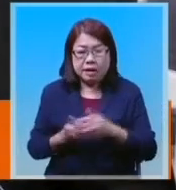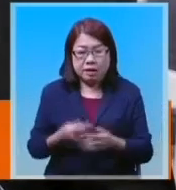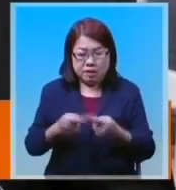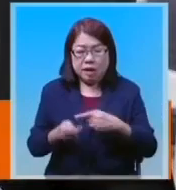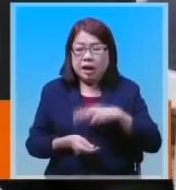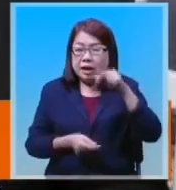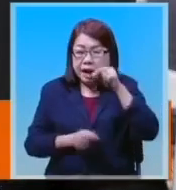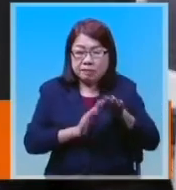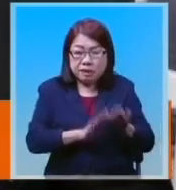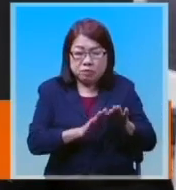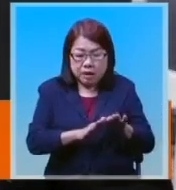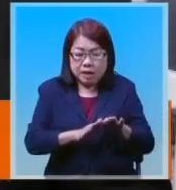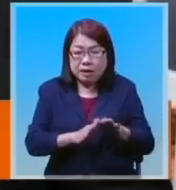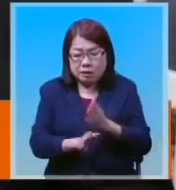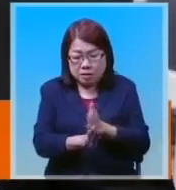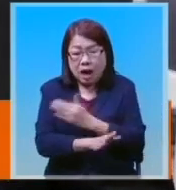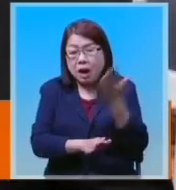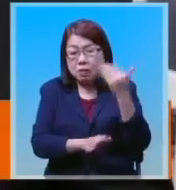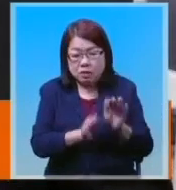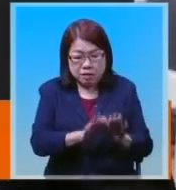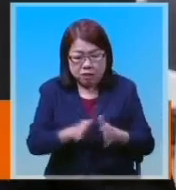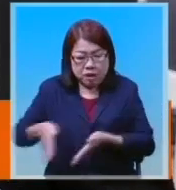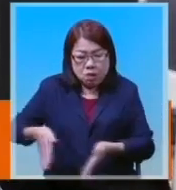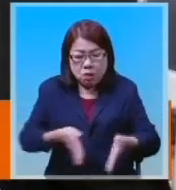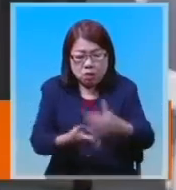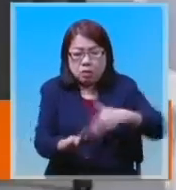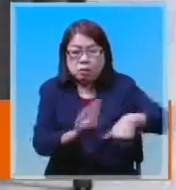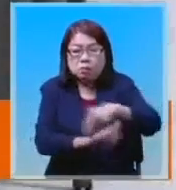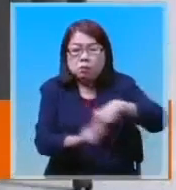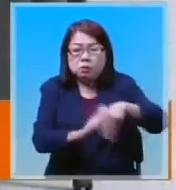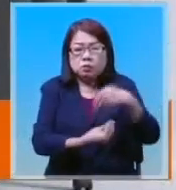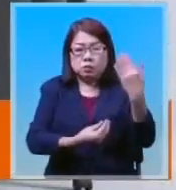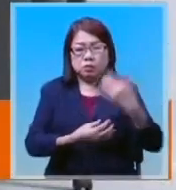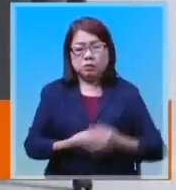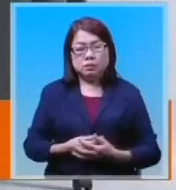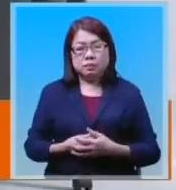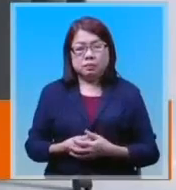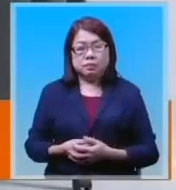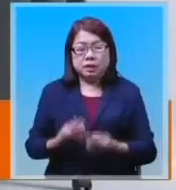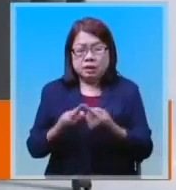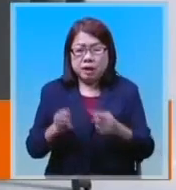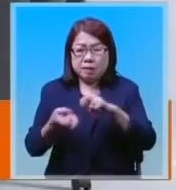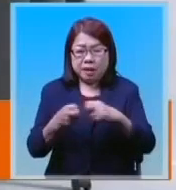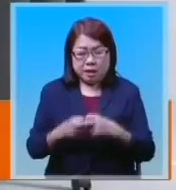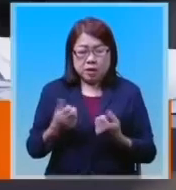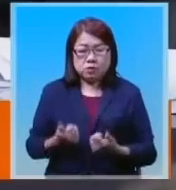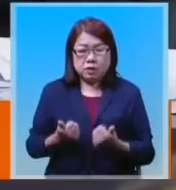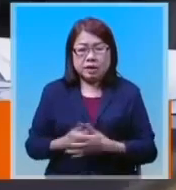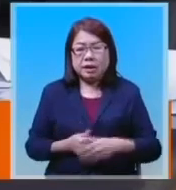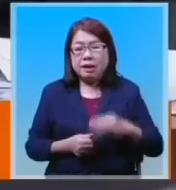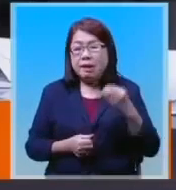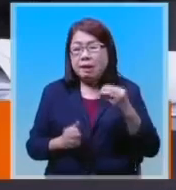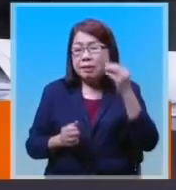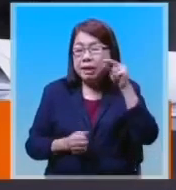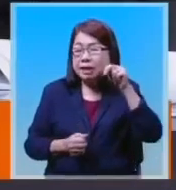ก็บไว้ในช่วงก่อนหน้านี้นะครับไปก่อน ขณ ณะที่สถานการณ์ล่าสุดการประปานครหลวงได้รับร